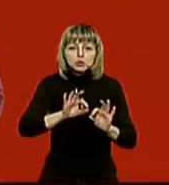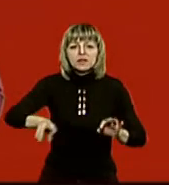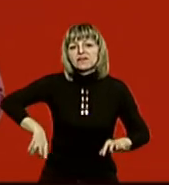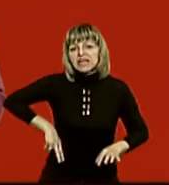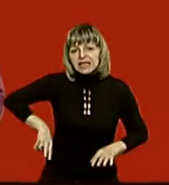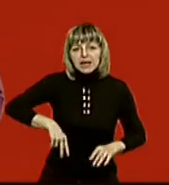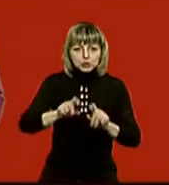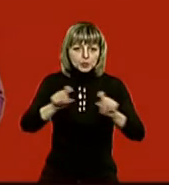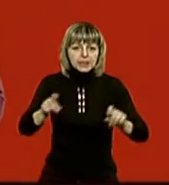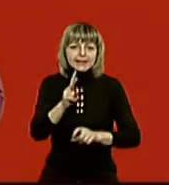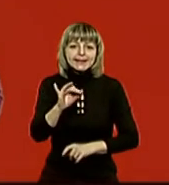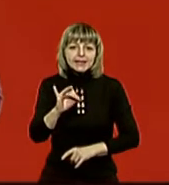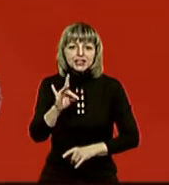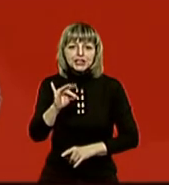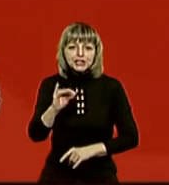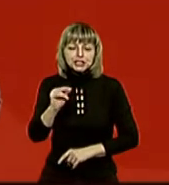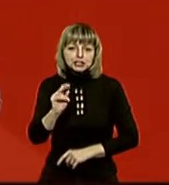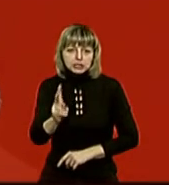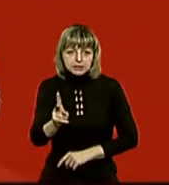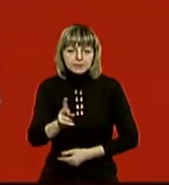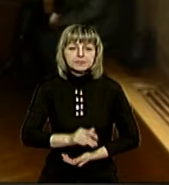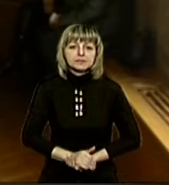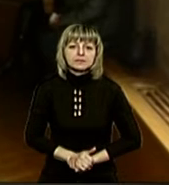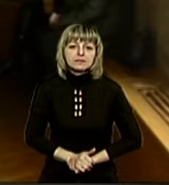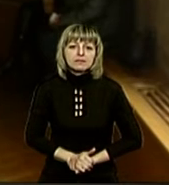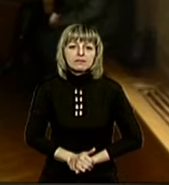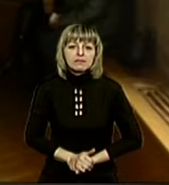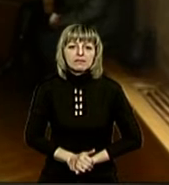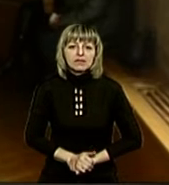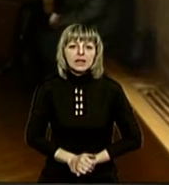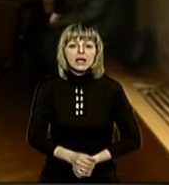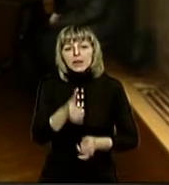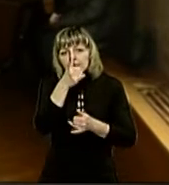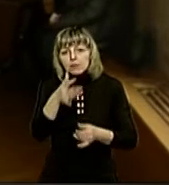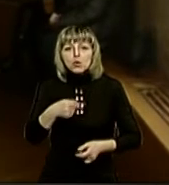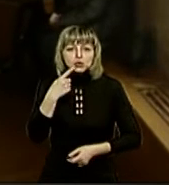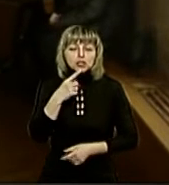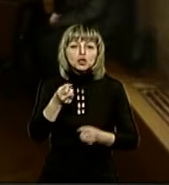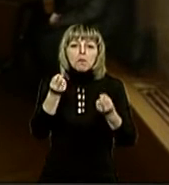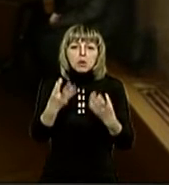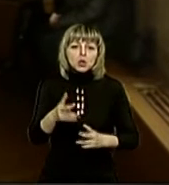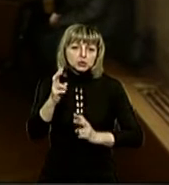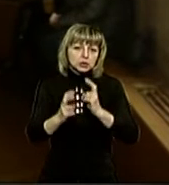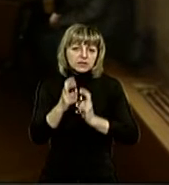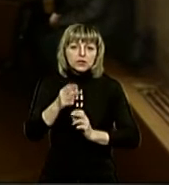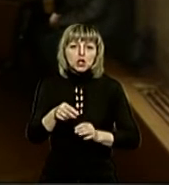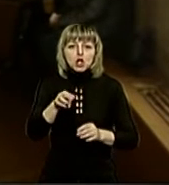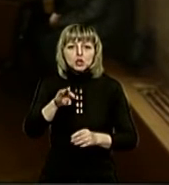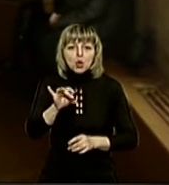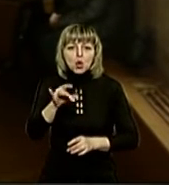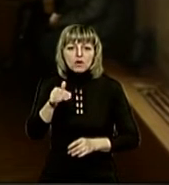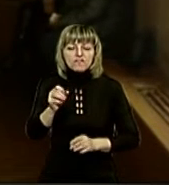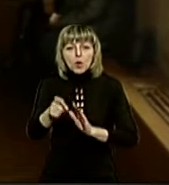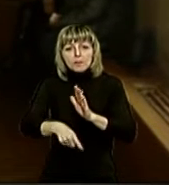підприємства Іван Киричек на сесійному засіданні. Тут не можна казати просто завод, торфовидобувне